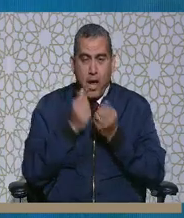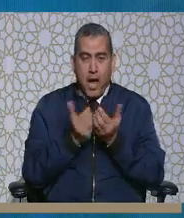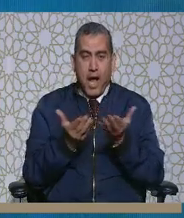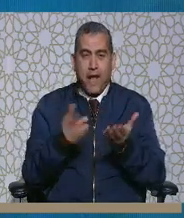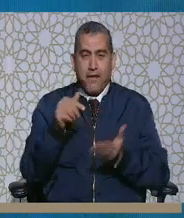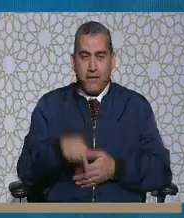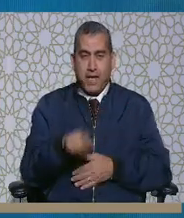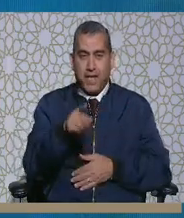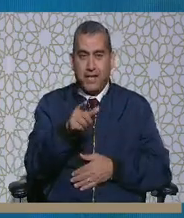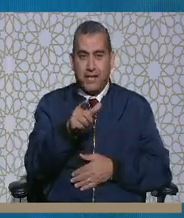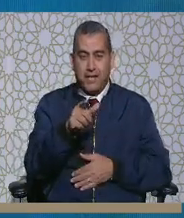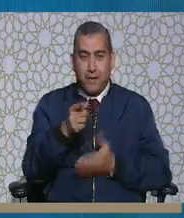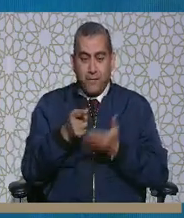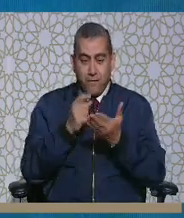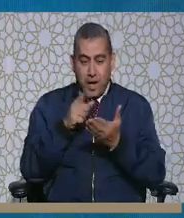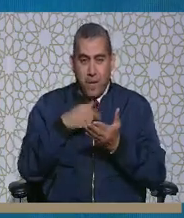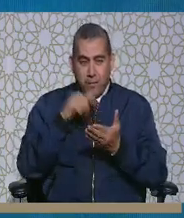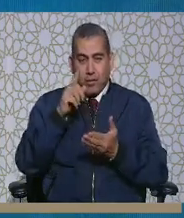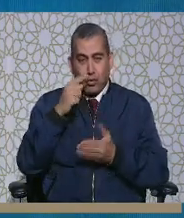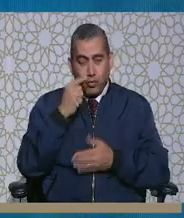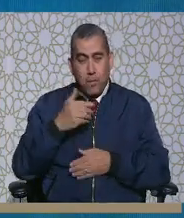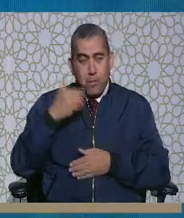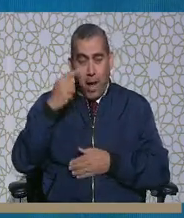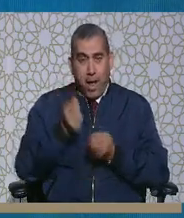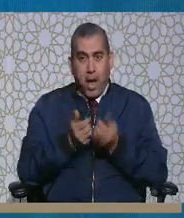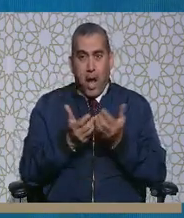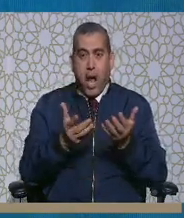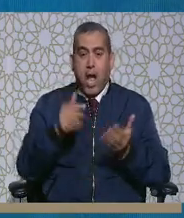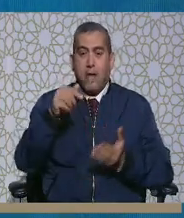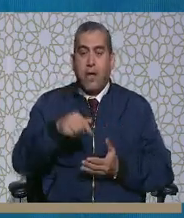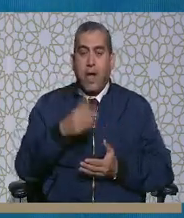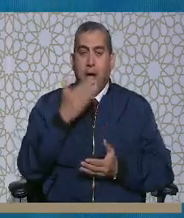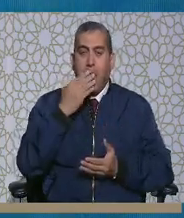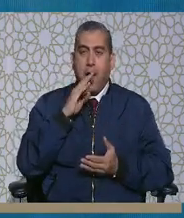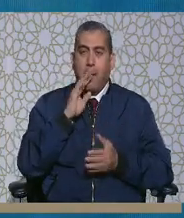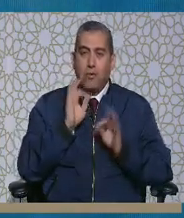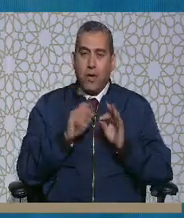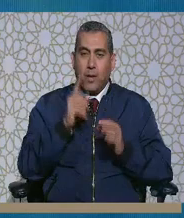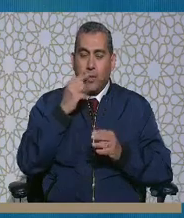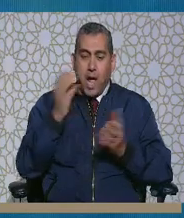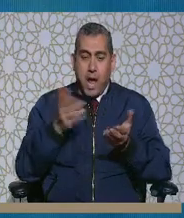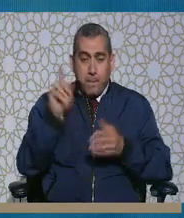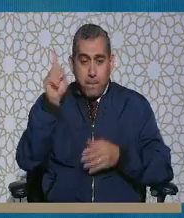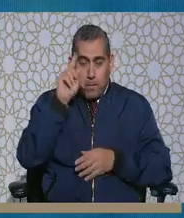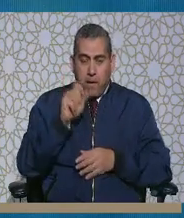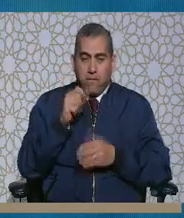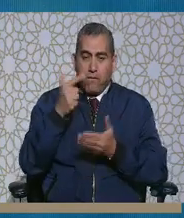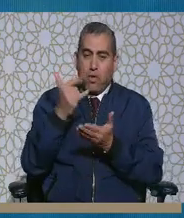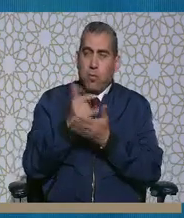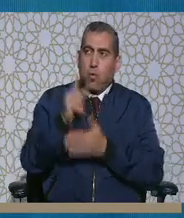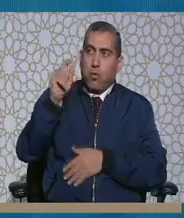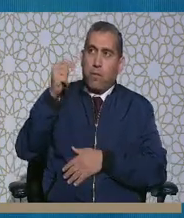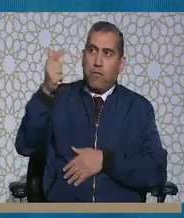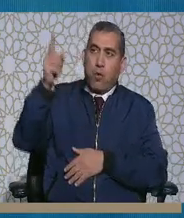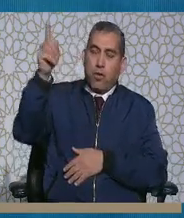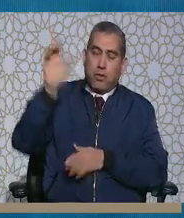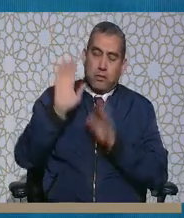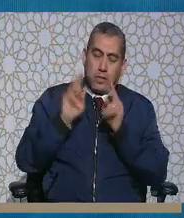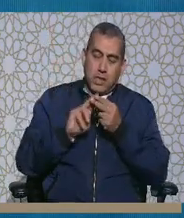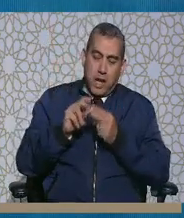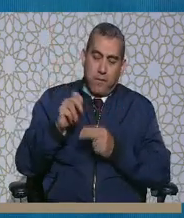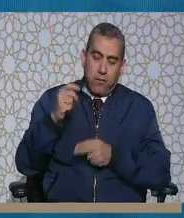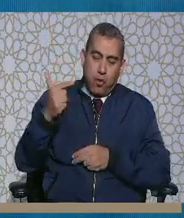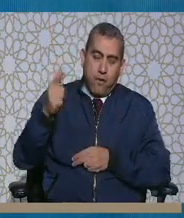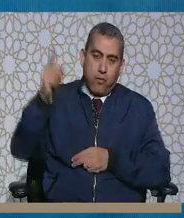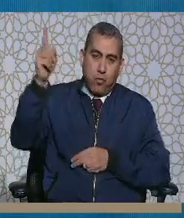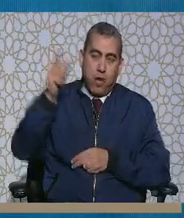ساعتها هتلاقي الخير اللي ما تعرفوش فوض امره الى الله سبحانه وتعالى وايه اللي حاصل